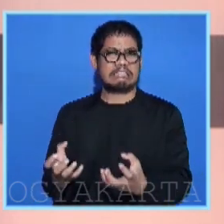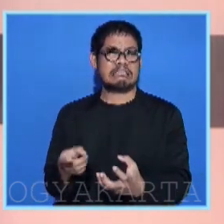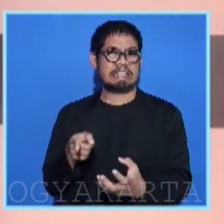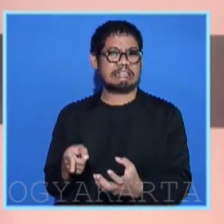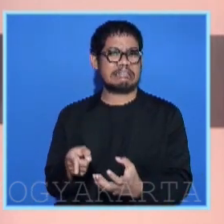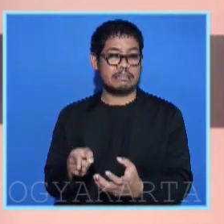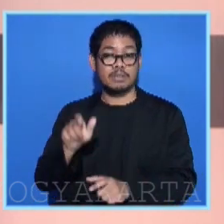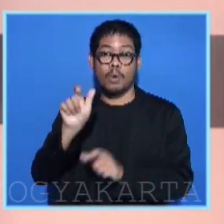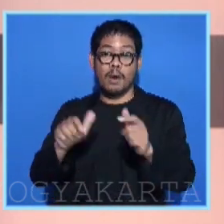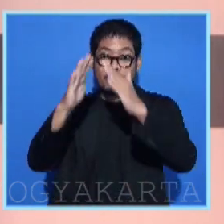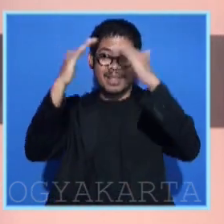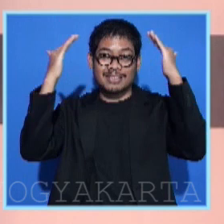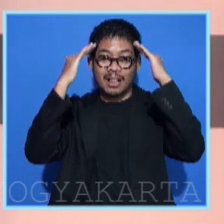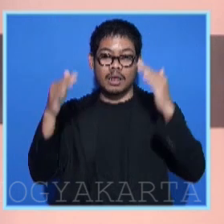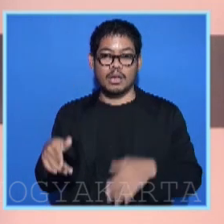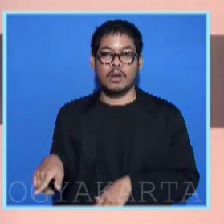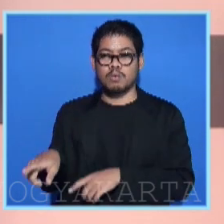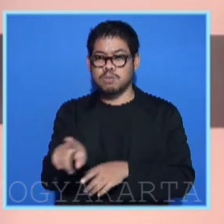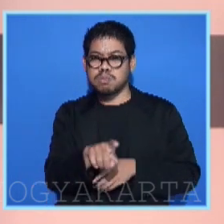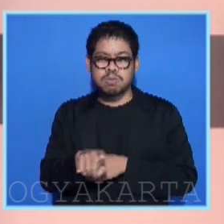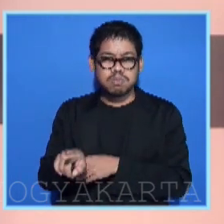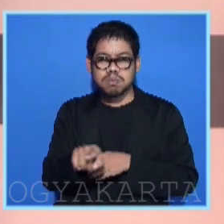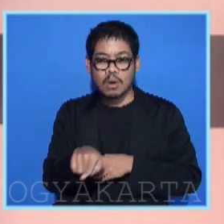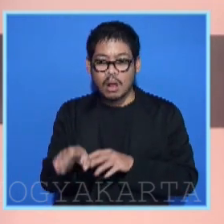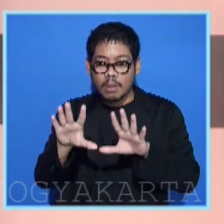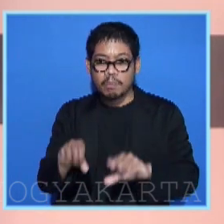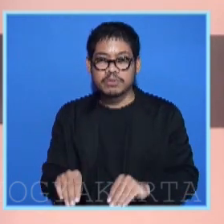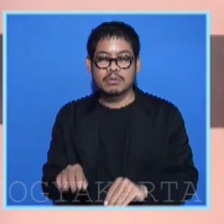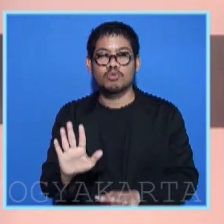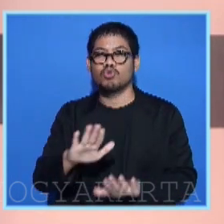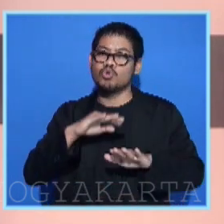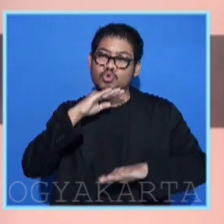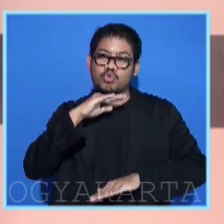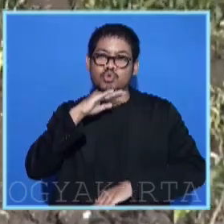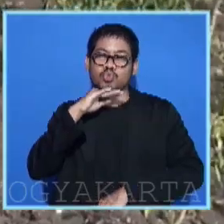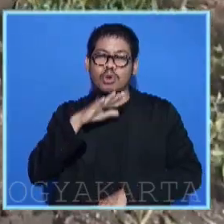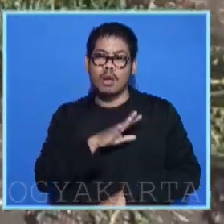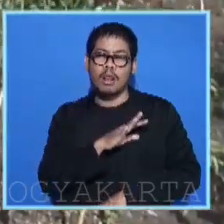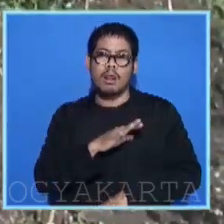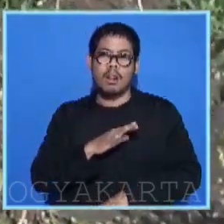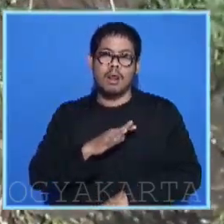kehabisan air saat menyiram tanaman dan harus menunggu lama hingga debit air sumur kembali terisi